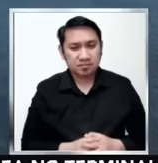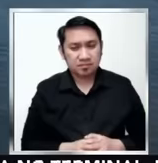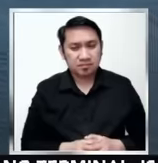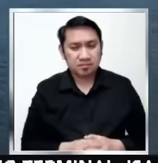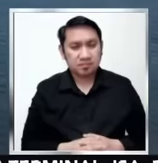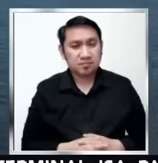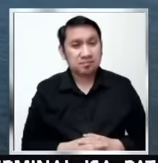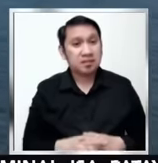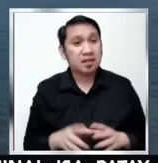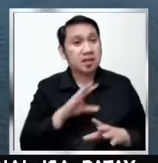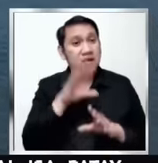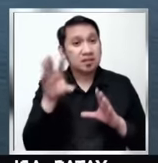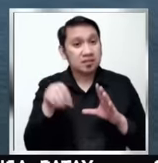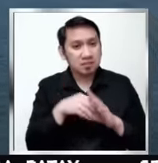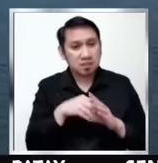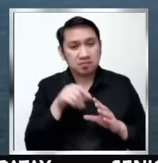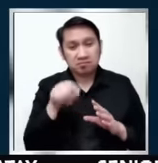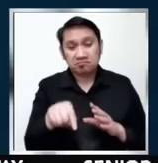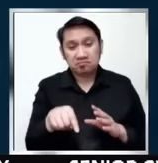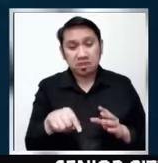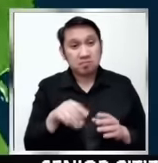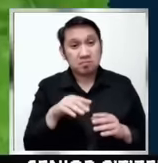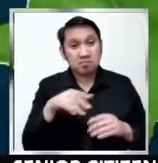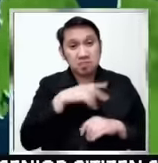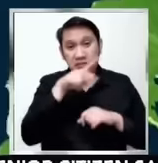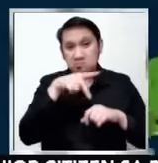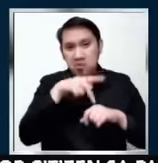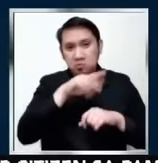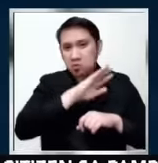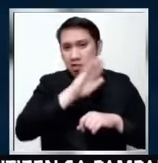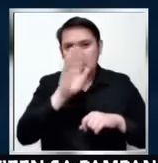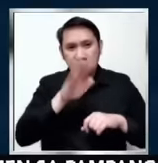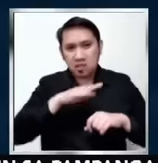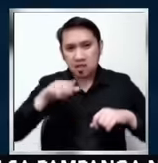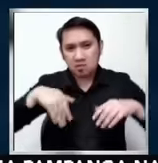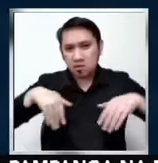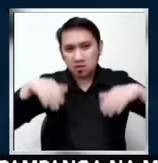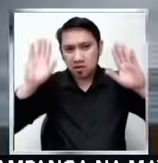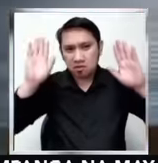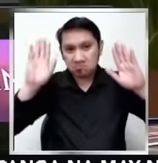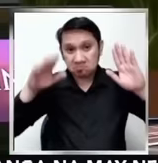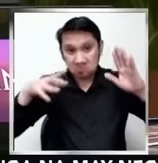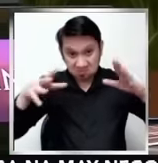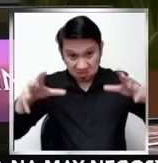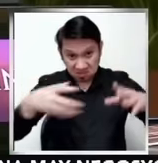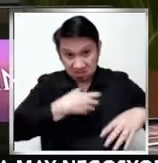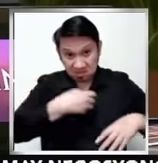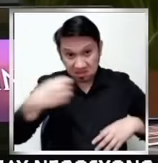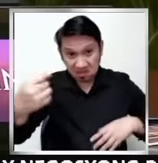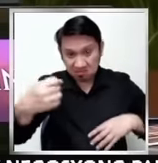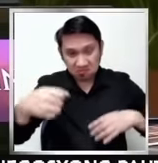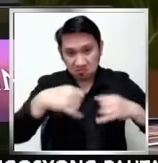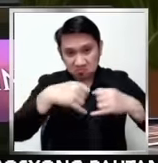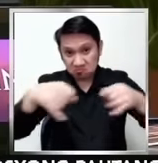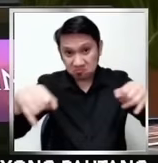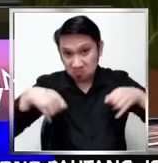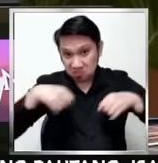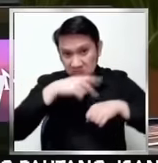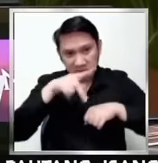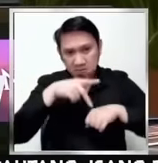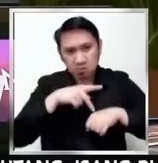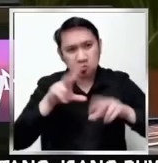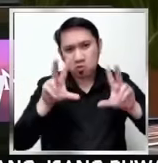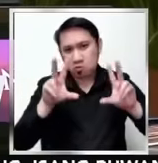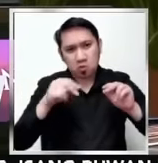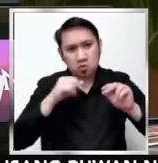Kasabay ng pag-iit na hindi susuko ng Pilipinas ang kahit isang pulgada ng teritoryo nito, ayon sa Pangulo, nakikipagnegosasyon ng bansa para sa pagkakaroon